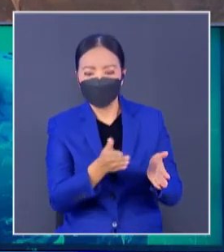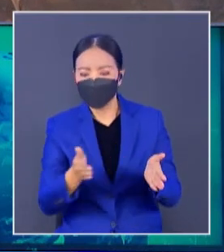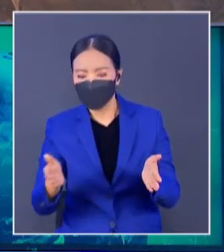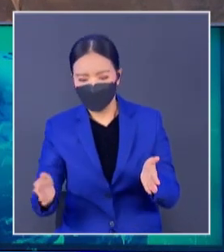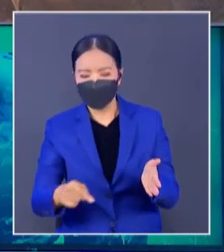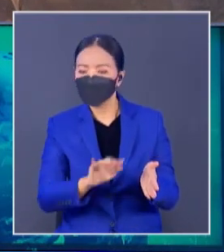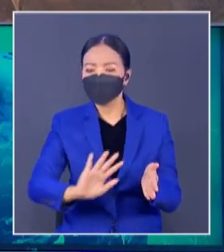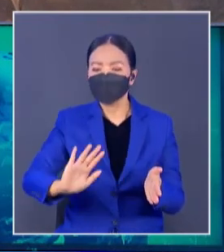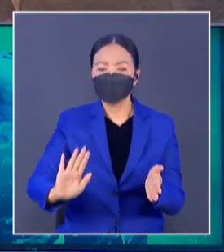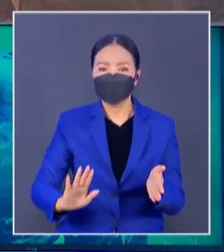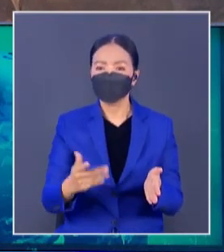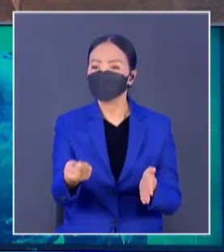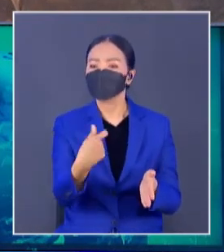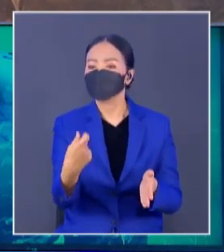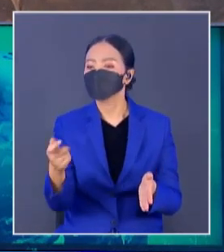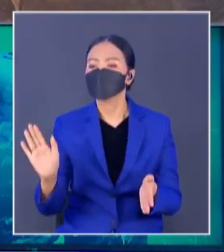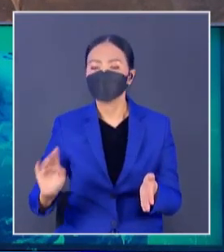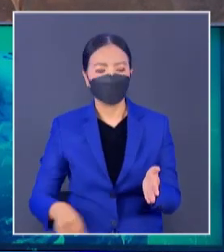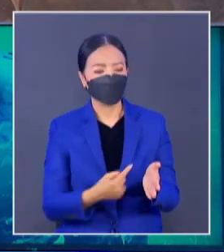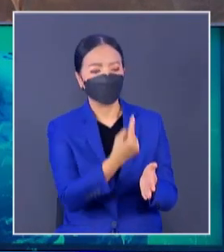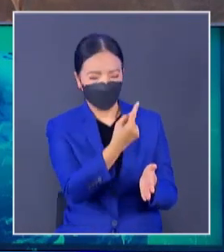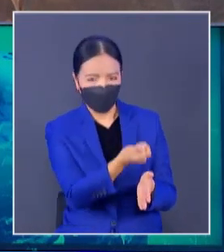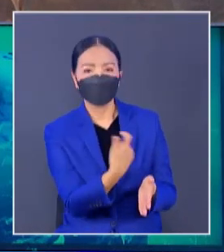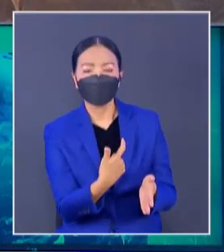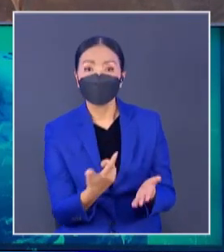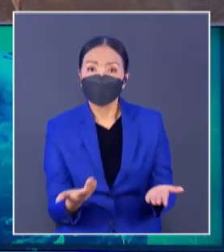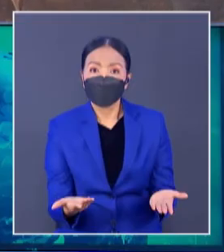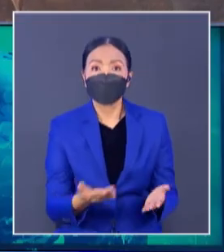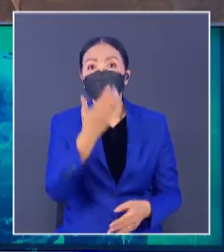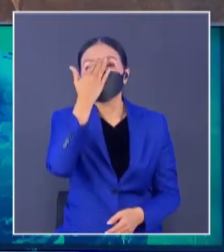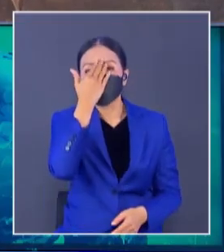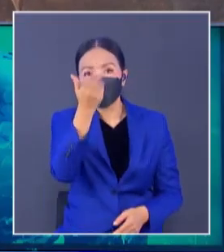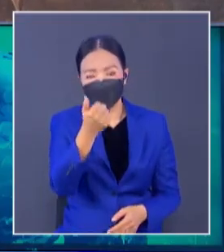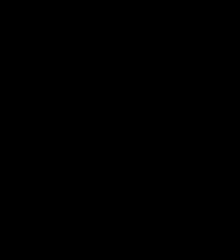แค่คันเดียวเนี่ยมันก็เลยแบบเอ้าทำไมคนอื่นไม่เก็บล่ะ ในฐานะเป็นผู้นำ ผู้นำ